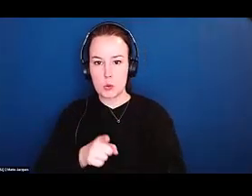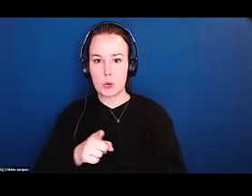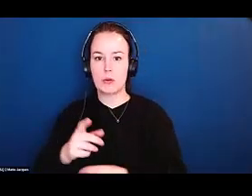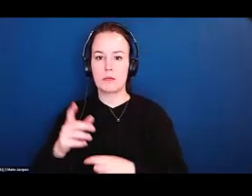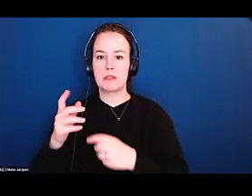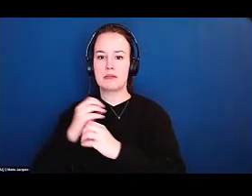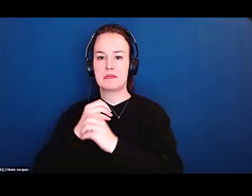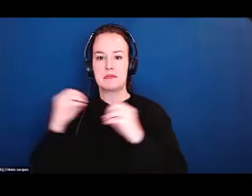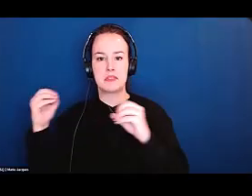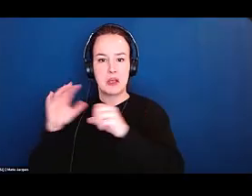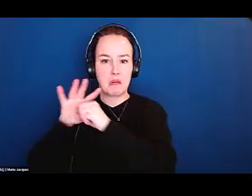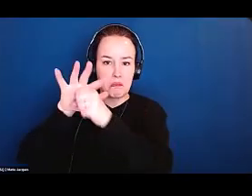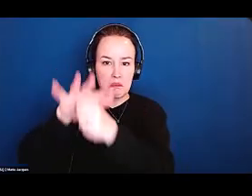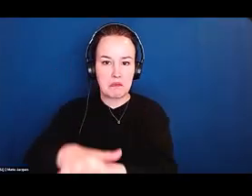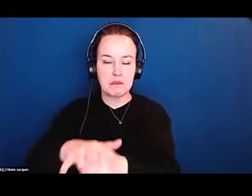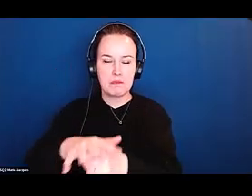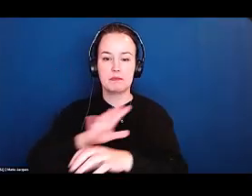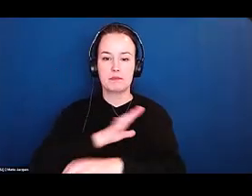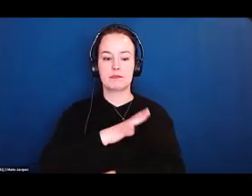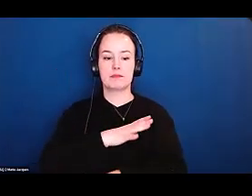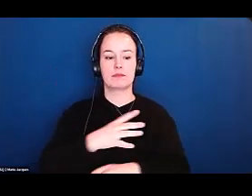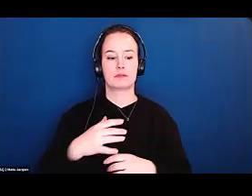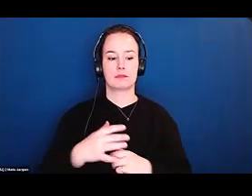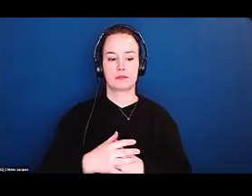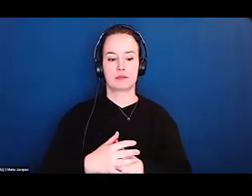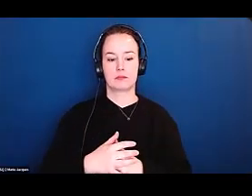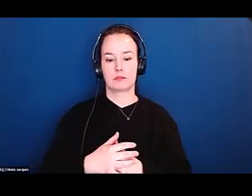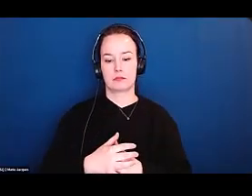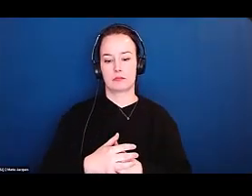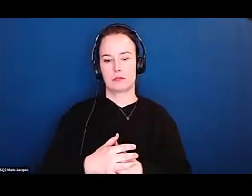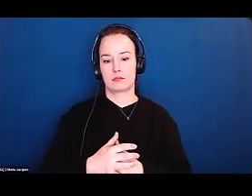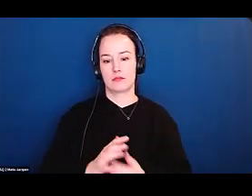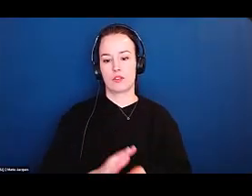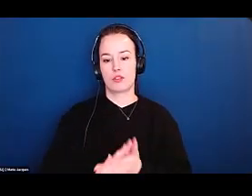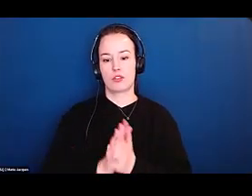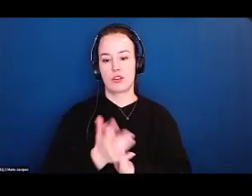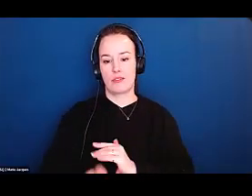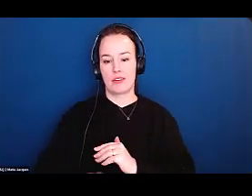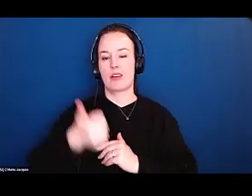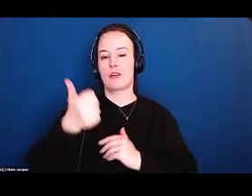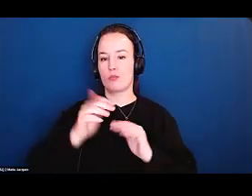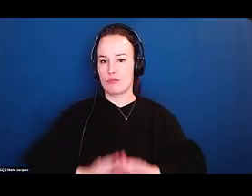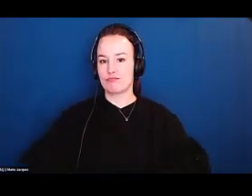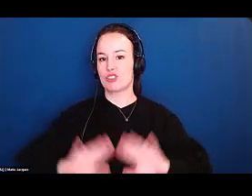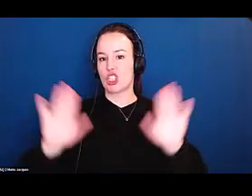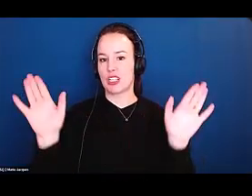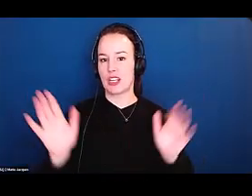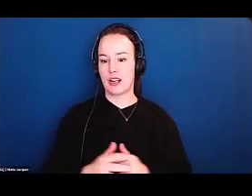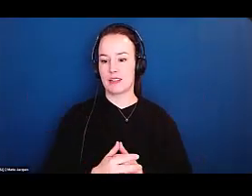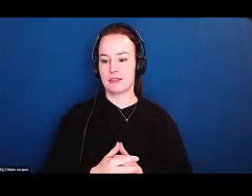une approche non oppressive. Donc, c'est un mouvement plus vaste.